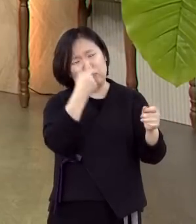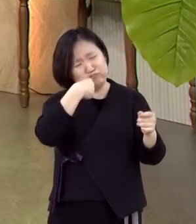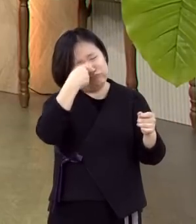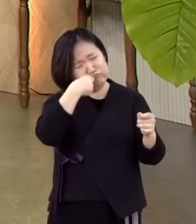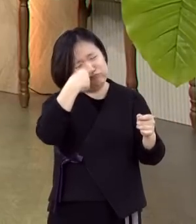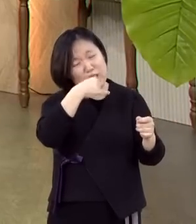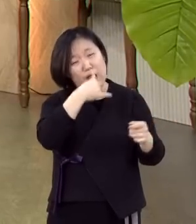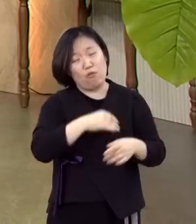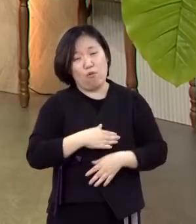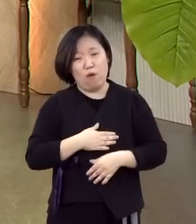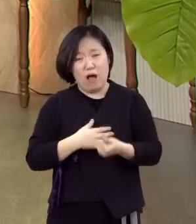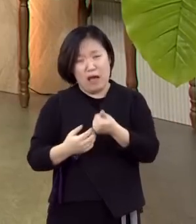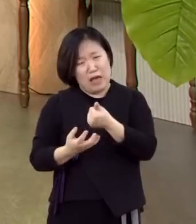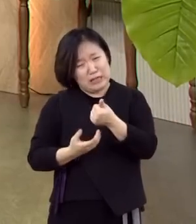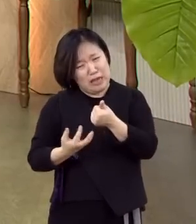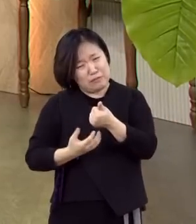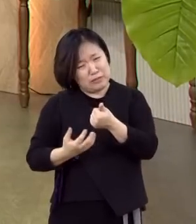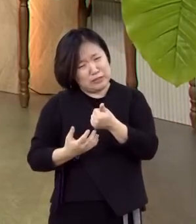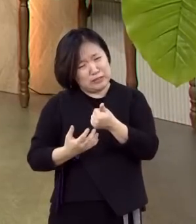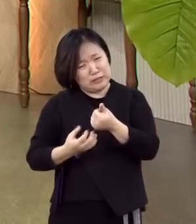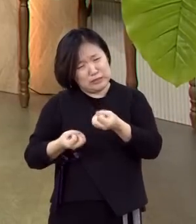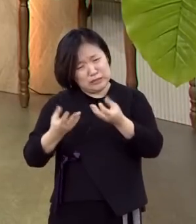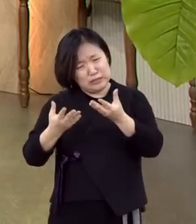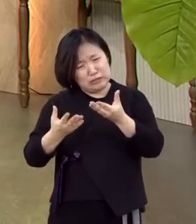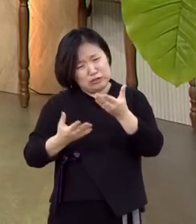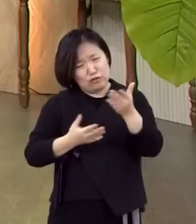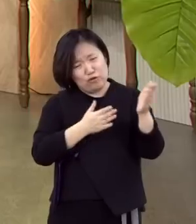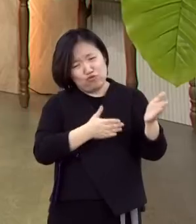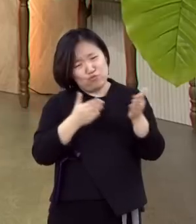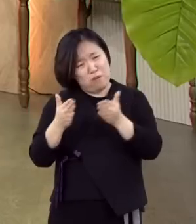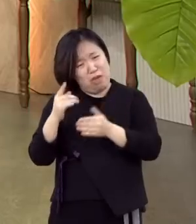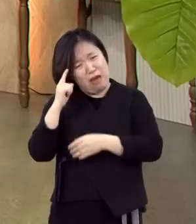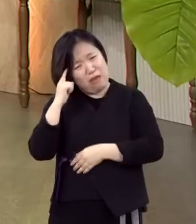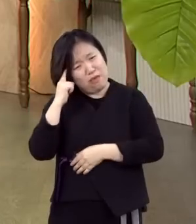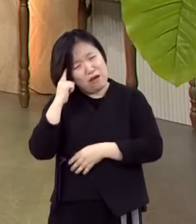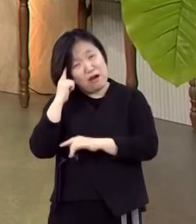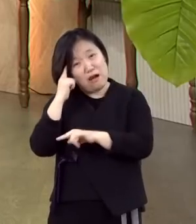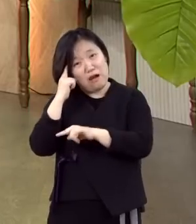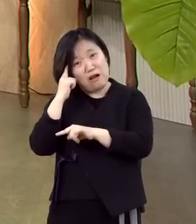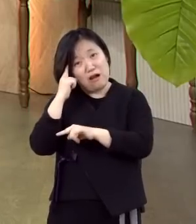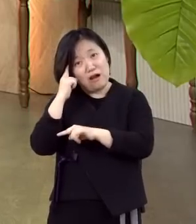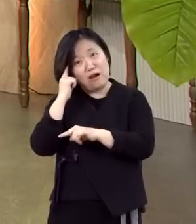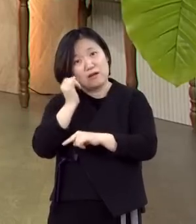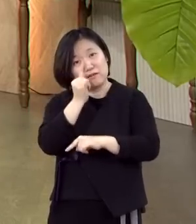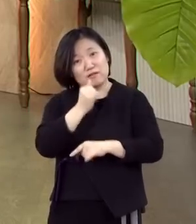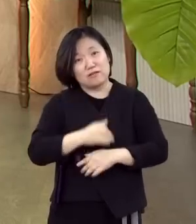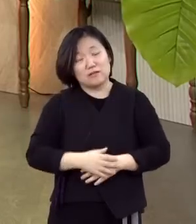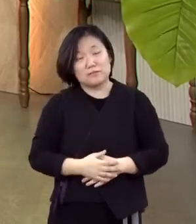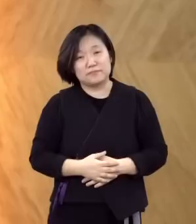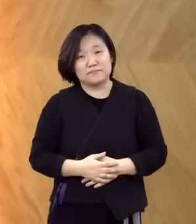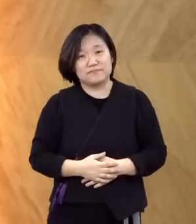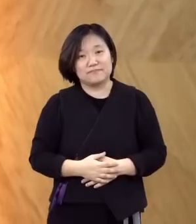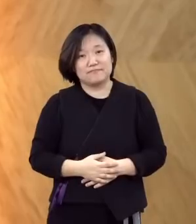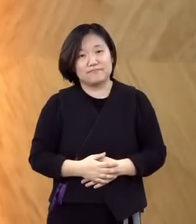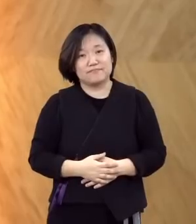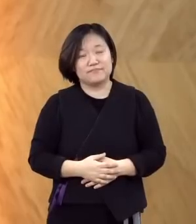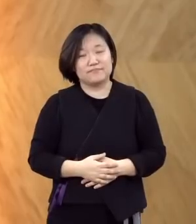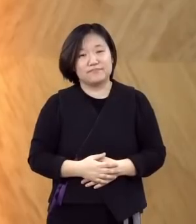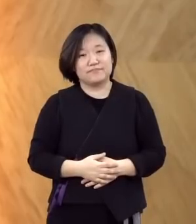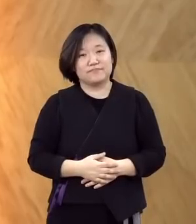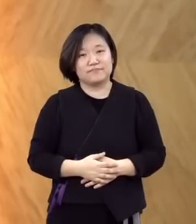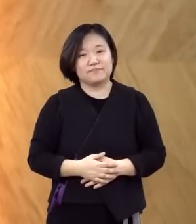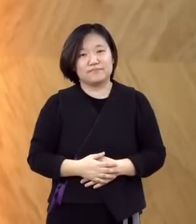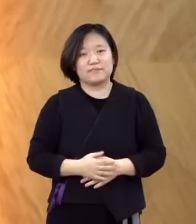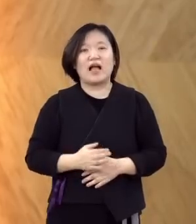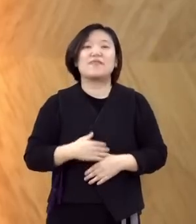장례식을준비해야할지고민했다."화장식을준비해야하지않을까요 ?"그런 종류의대화는상당히 진지하게받아들여졌다고들합니다.